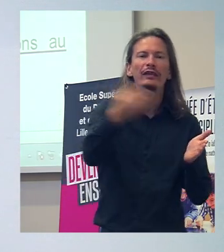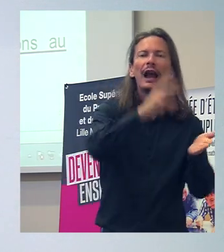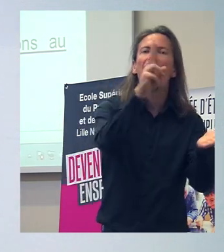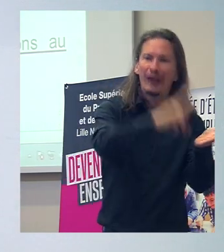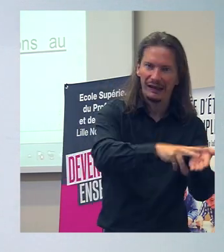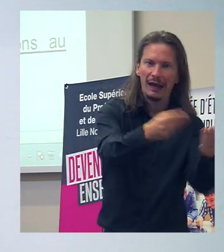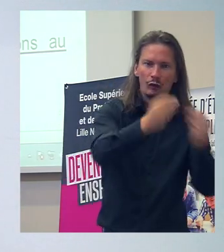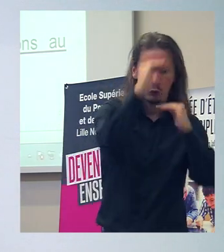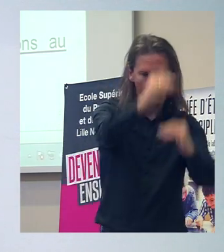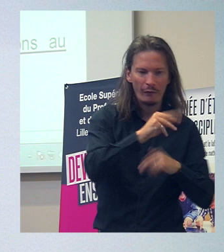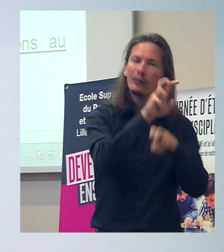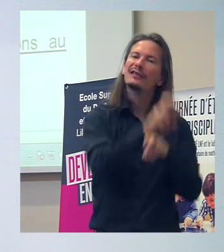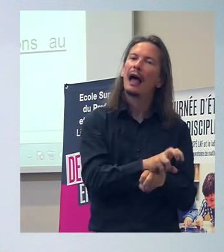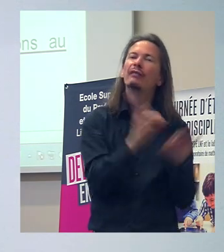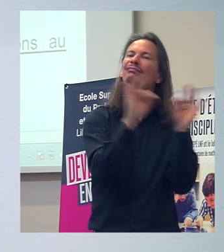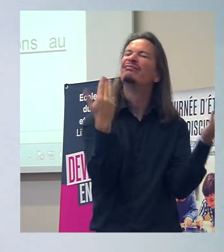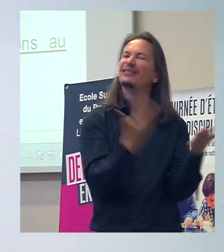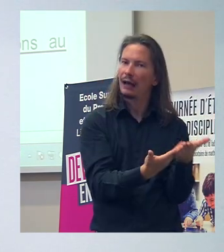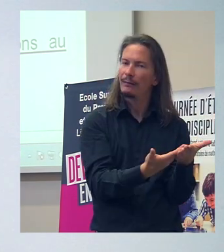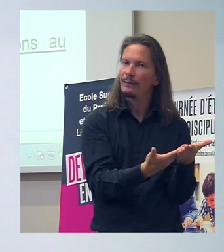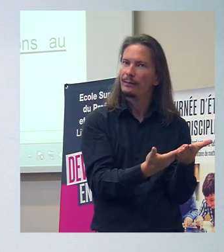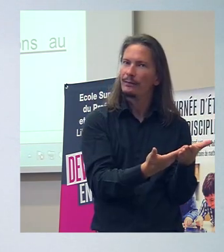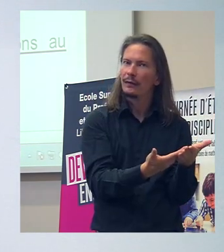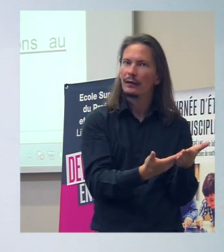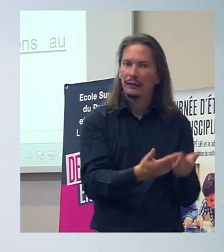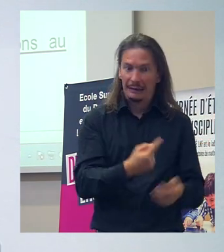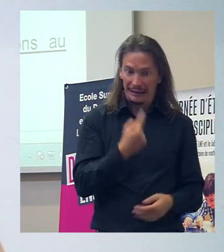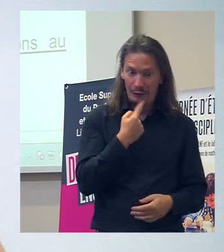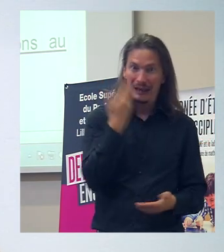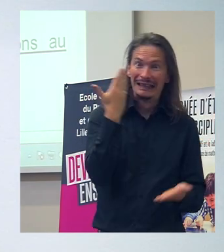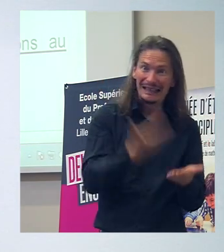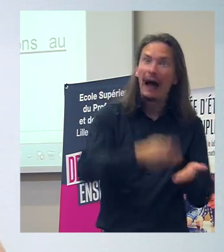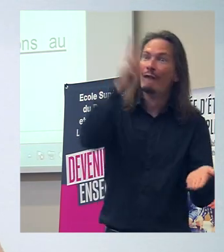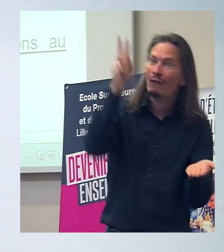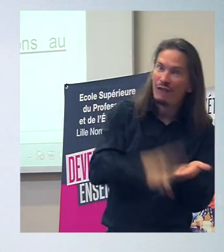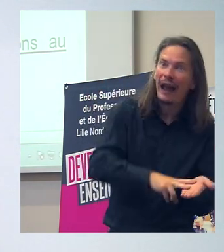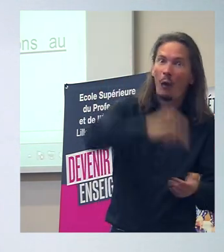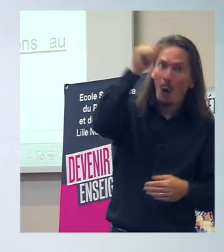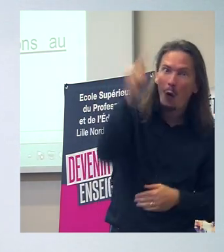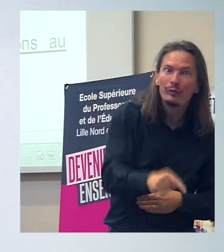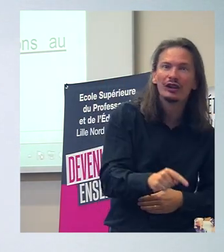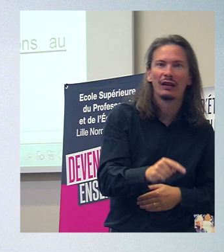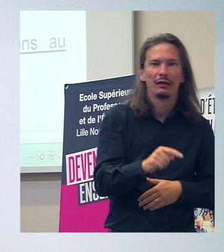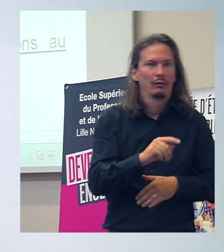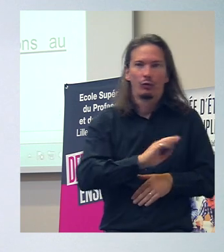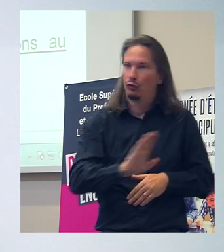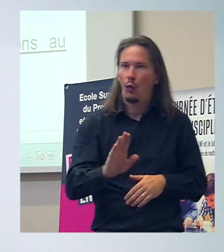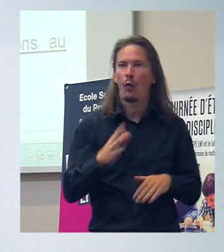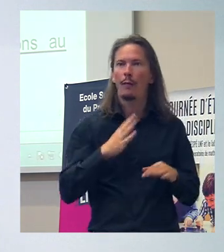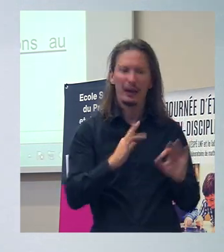pour garder la confiance » que cet énoncé est forcément vrai, juste,